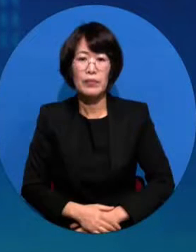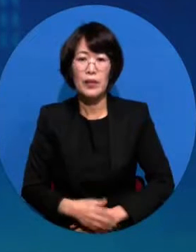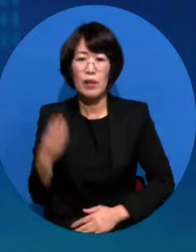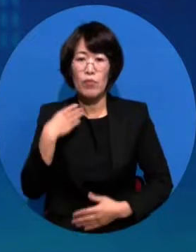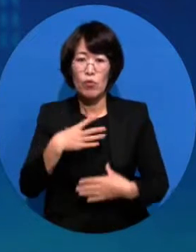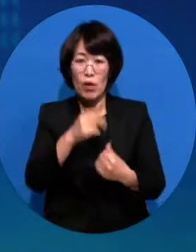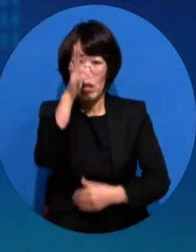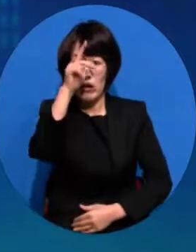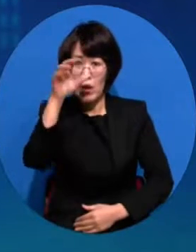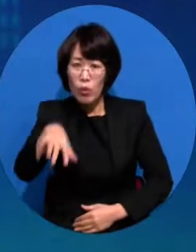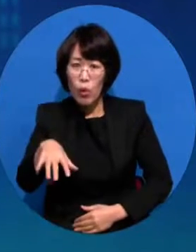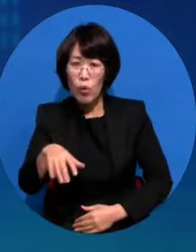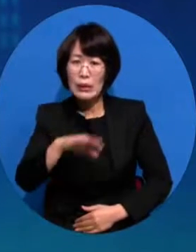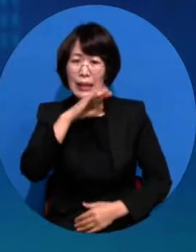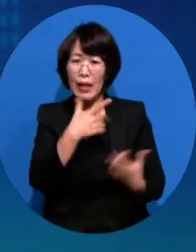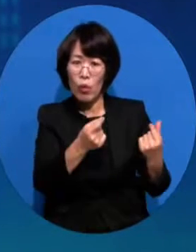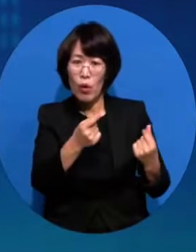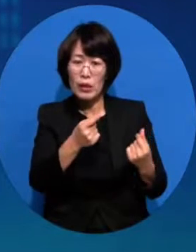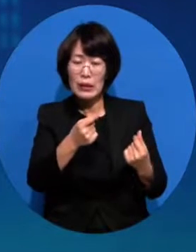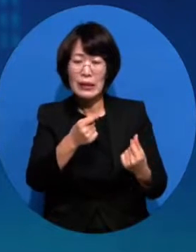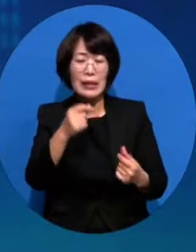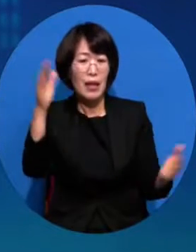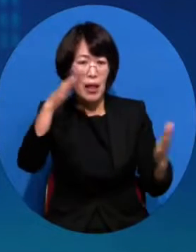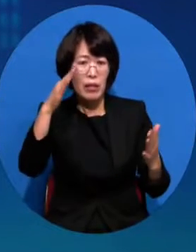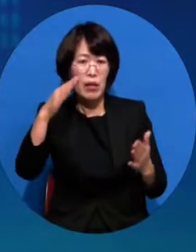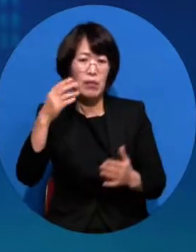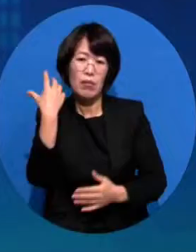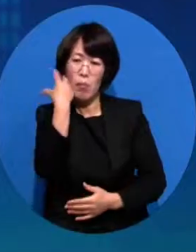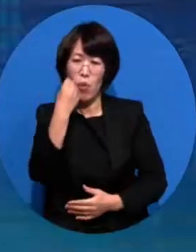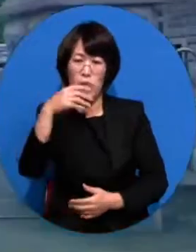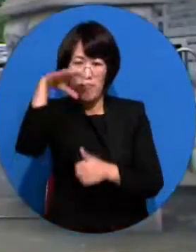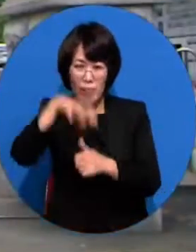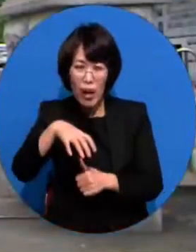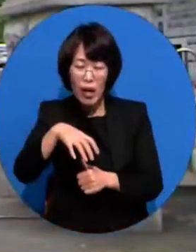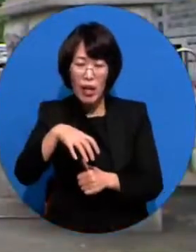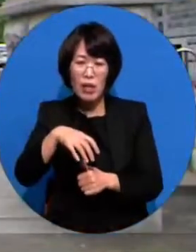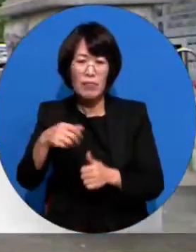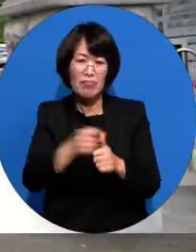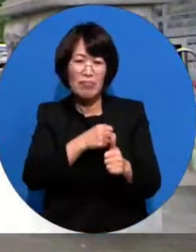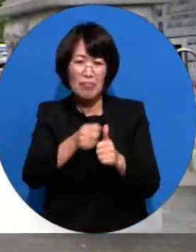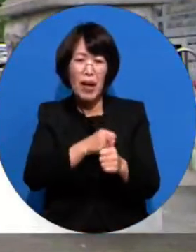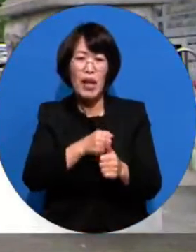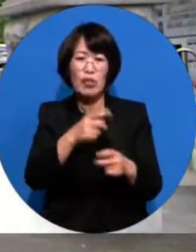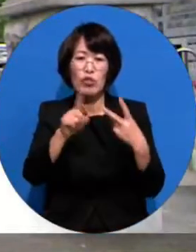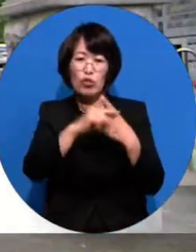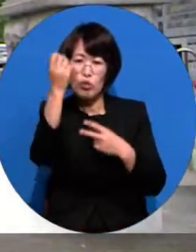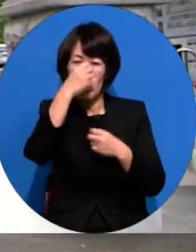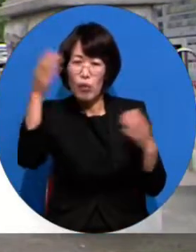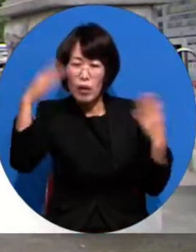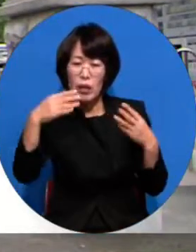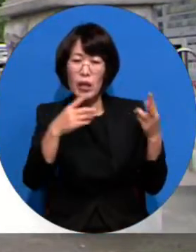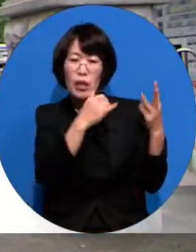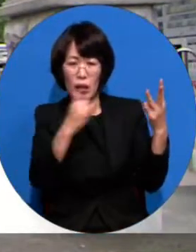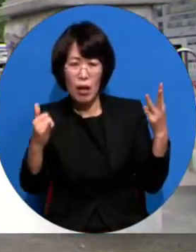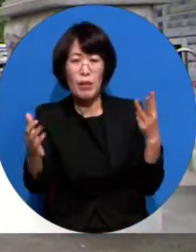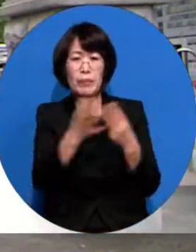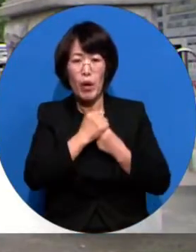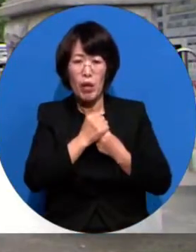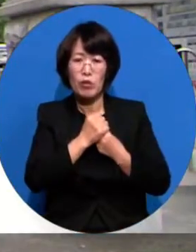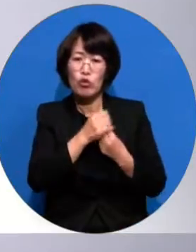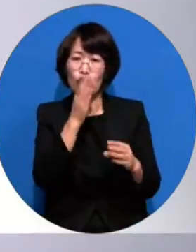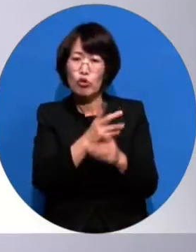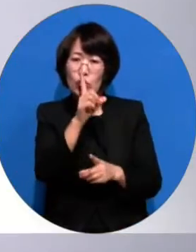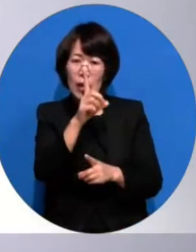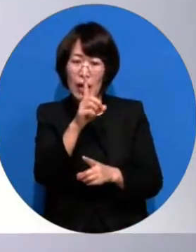무한 경찰서는 또래 청소년을 모텔에 가두고 집단 폭행한 중고생 세 명을 붙잡아이 가운데 한 명을 공동 폭행